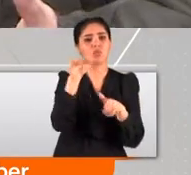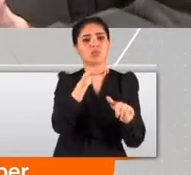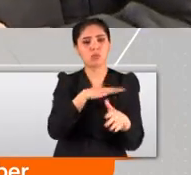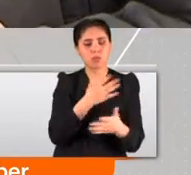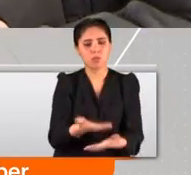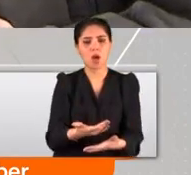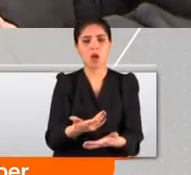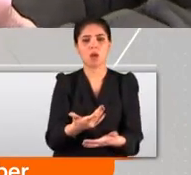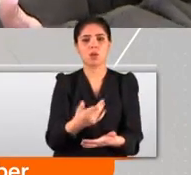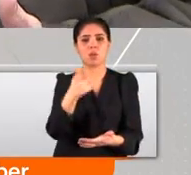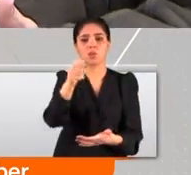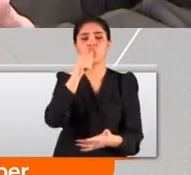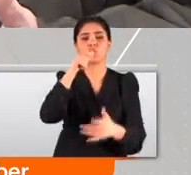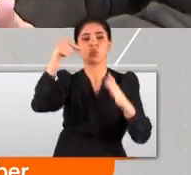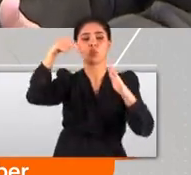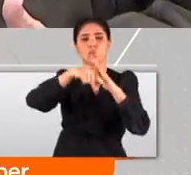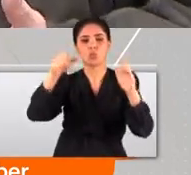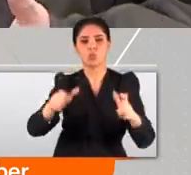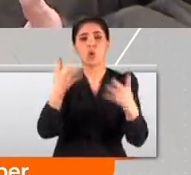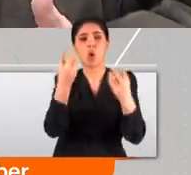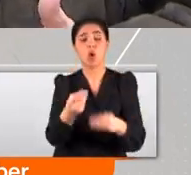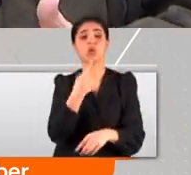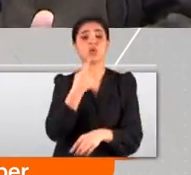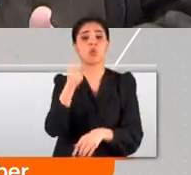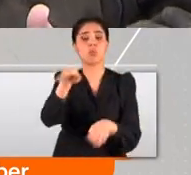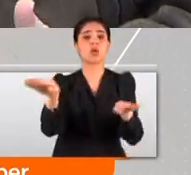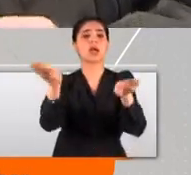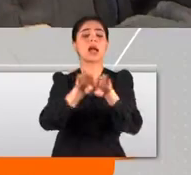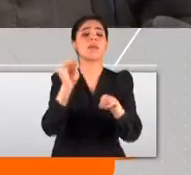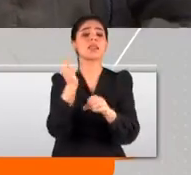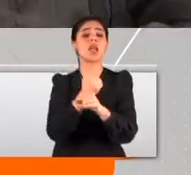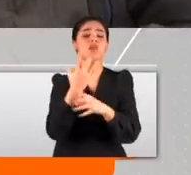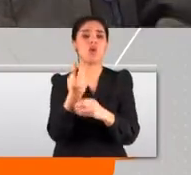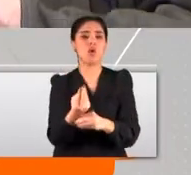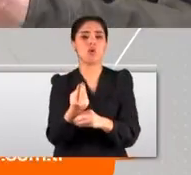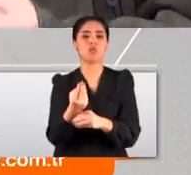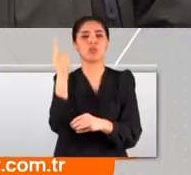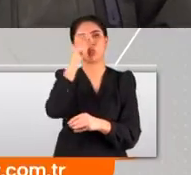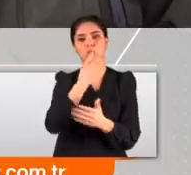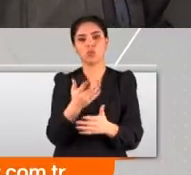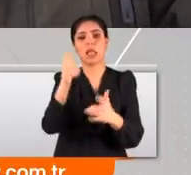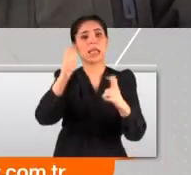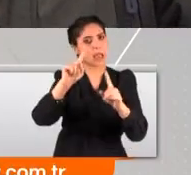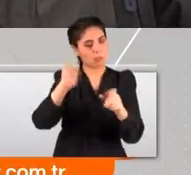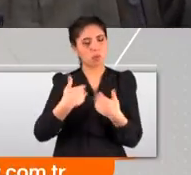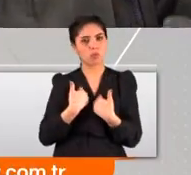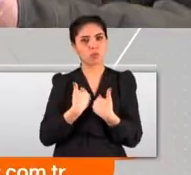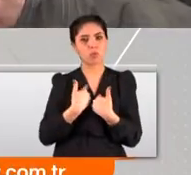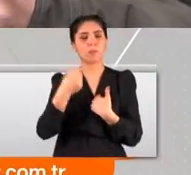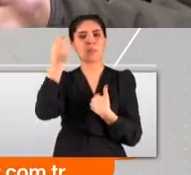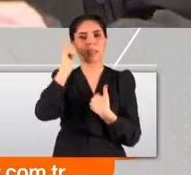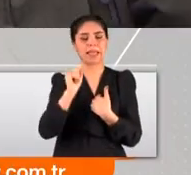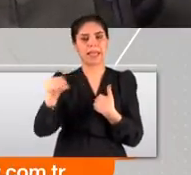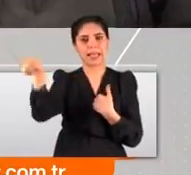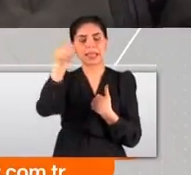geliyor. Buradan bir kuyu çıktığını söylediler ve kuyunun ağzının kapandığını söylediler yaşlı insanlar. Yerini de tespit ettik. Yetkili